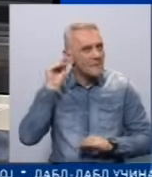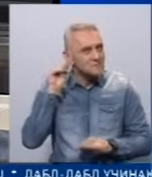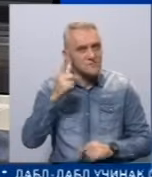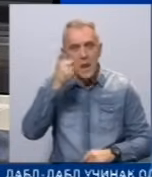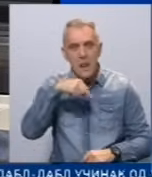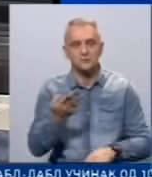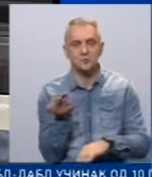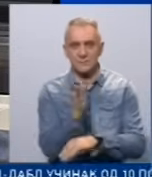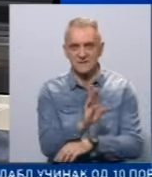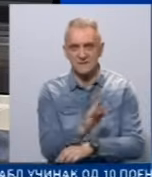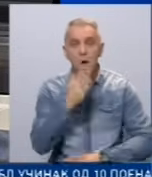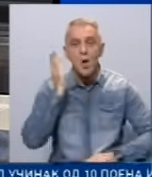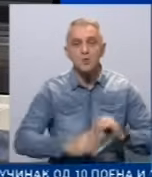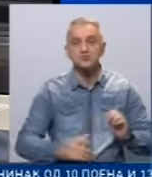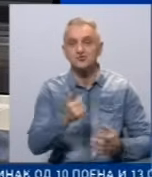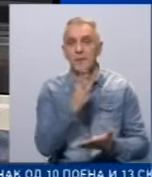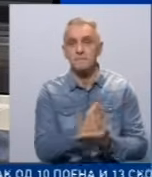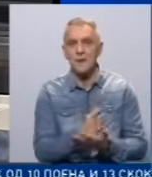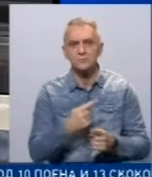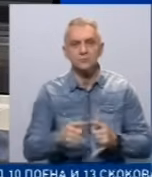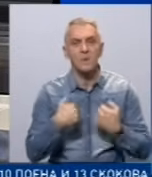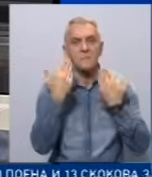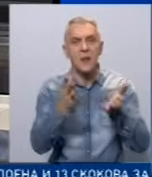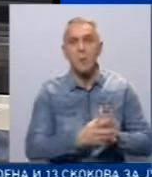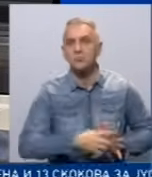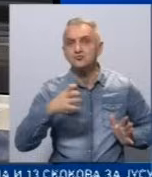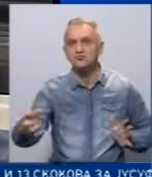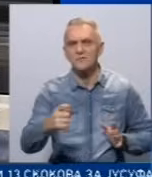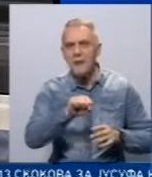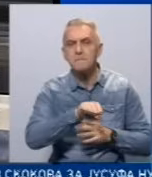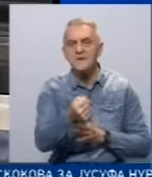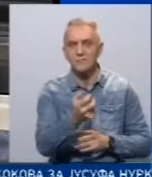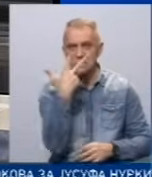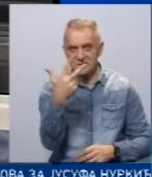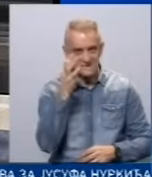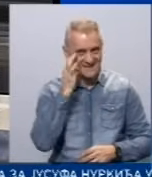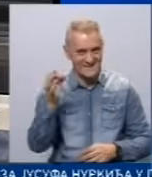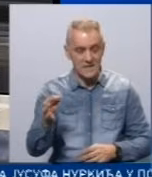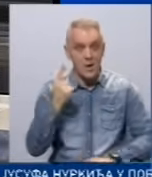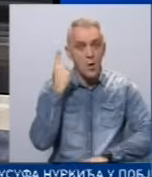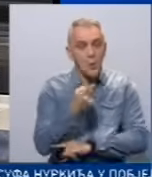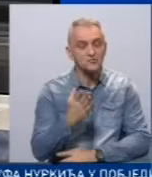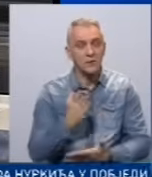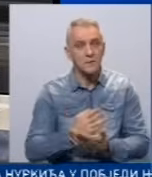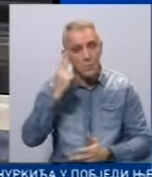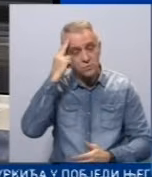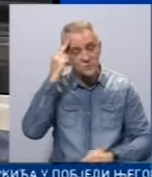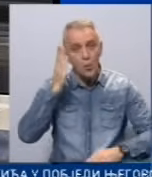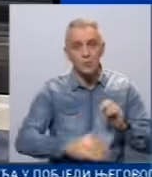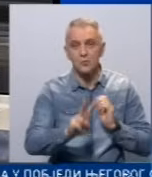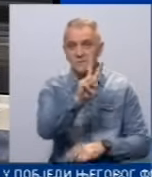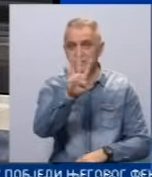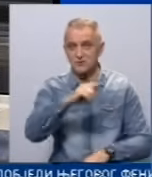lažno predstavljanje. Ročište je održano zbog prijedloga produživanja mjere pritvora za 30 dana. Odluka će biti poznata u roku